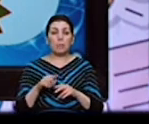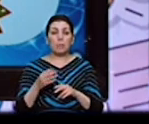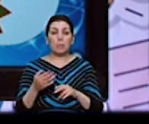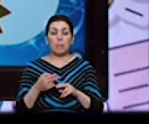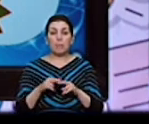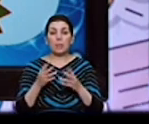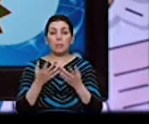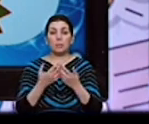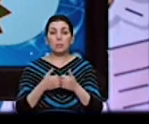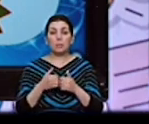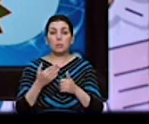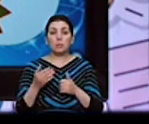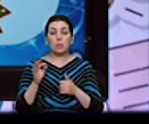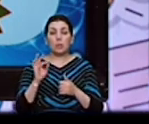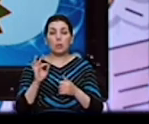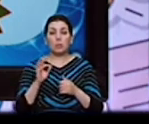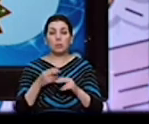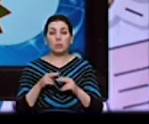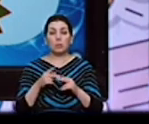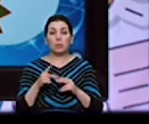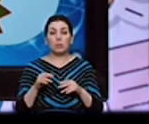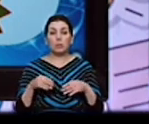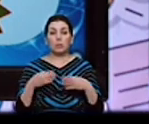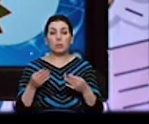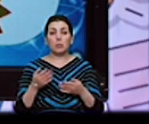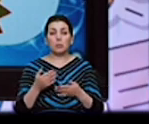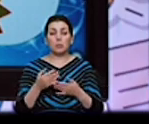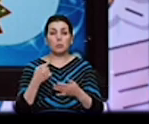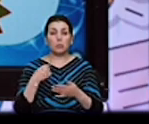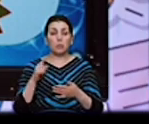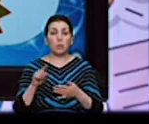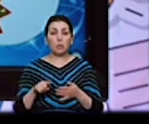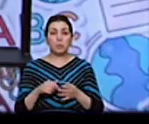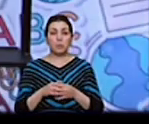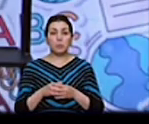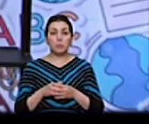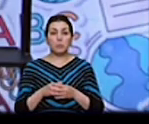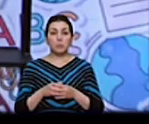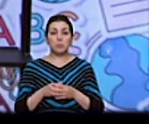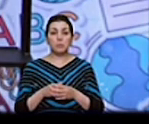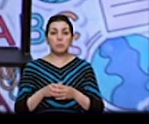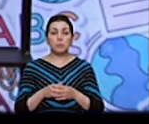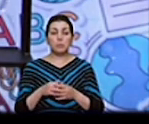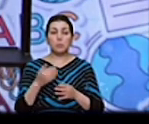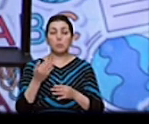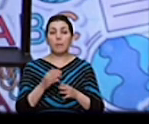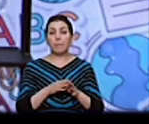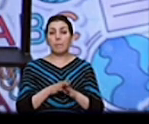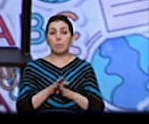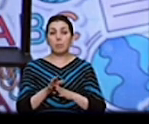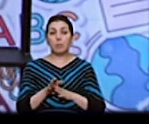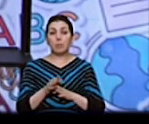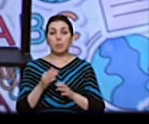esa hisobchi hikoyasida keltirilgan sonlar. Ana endi sizning